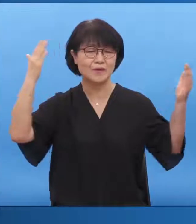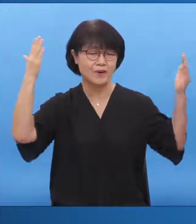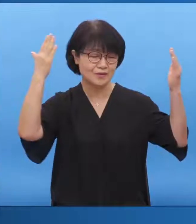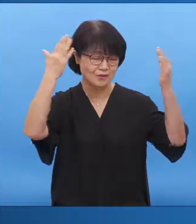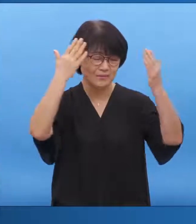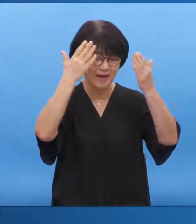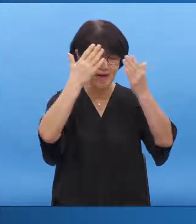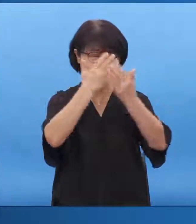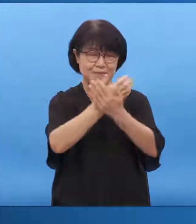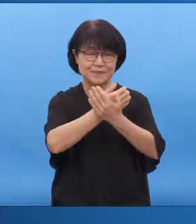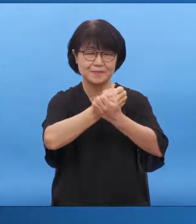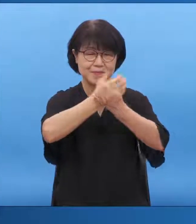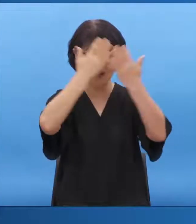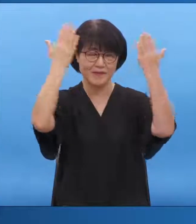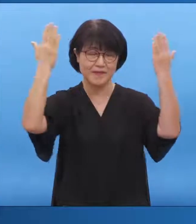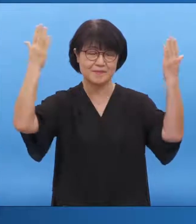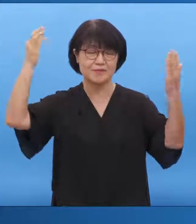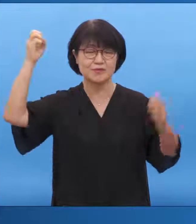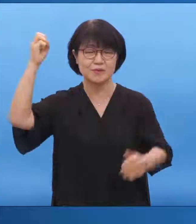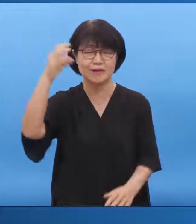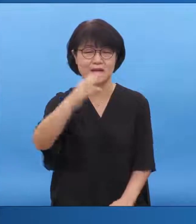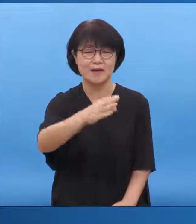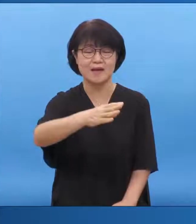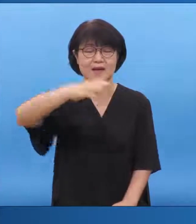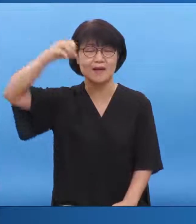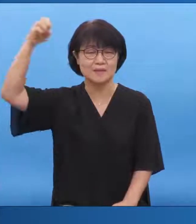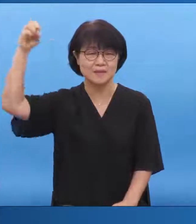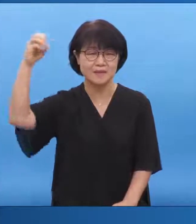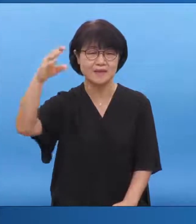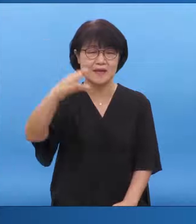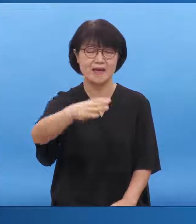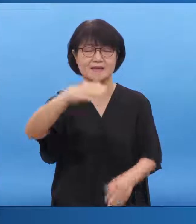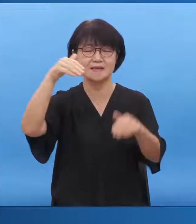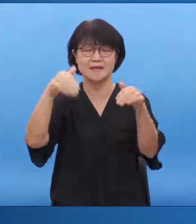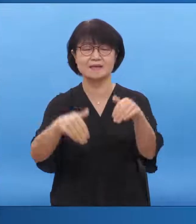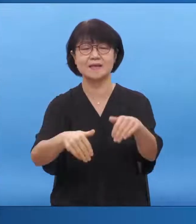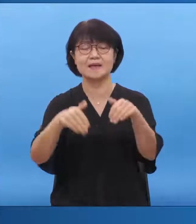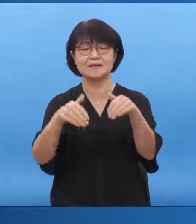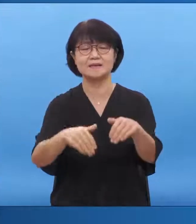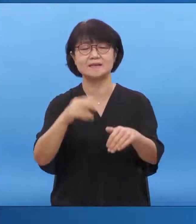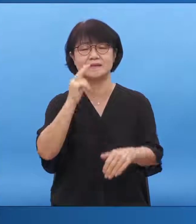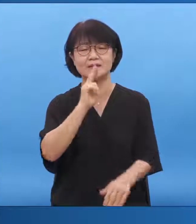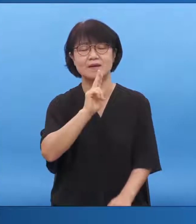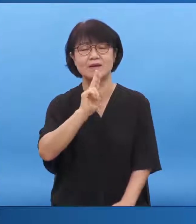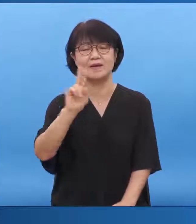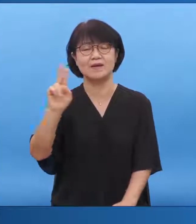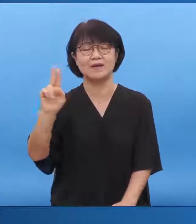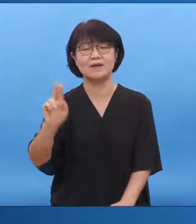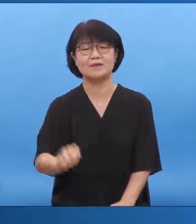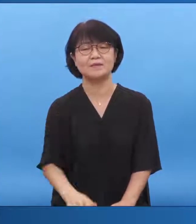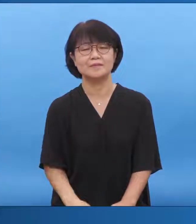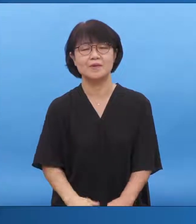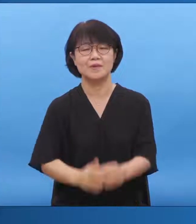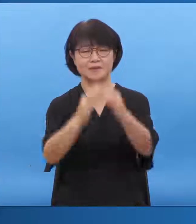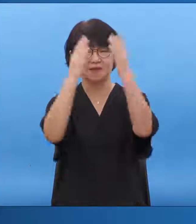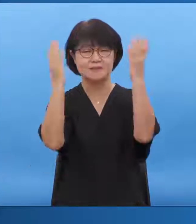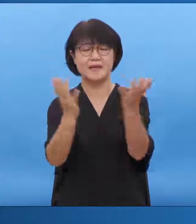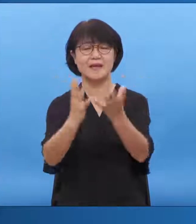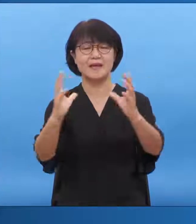죄로 어둠 밤 밝게 비춰라. 빛의 온 세상 위하여